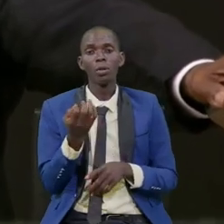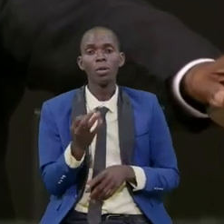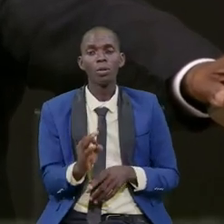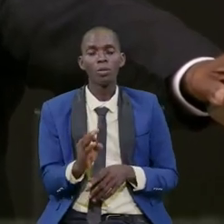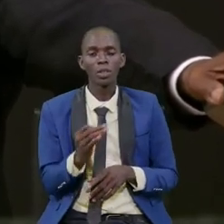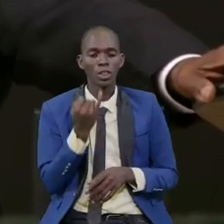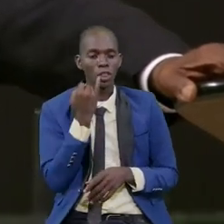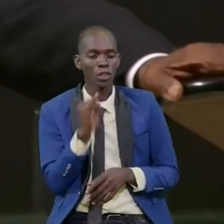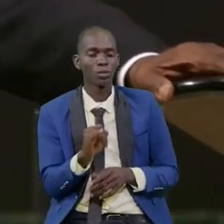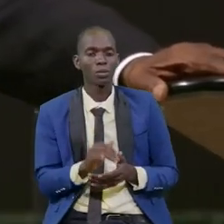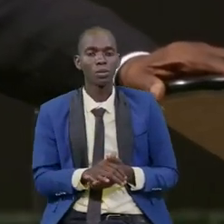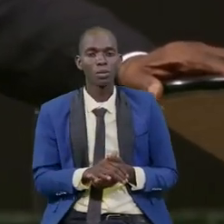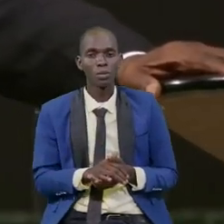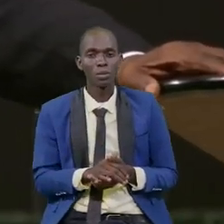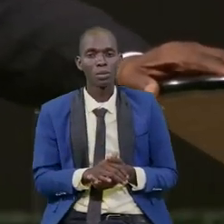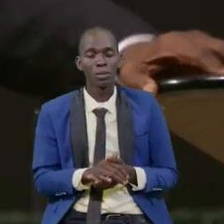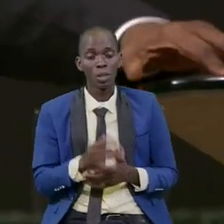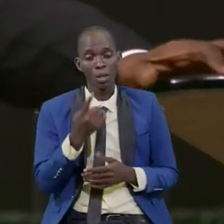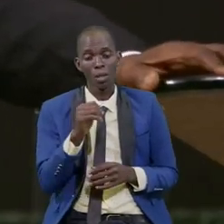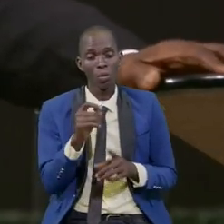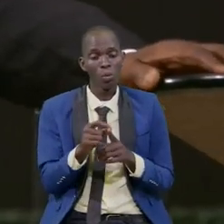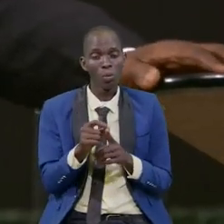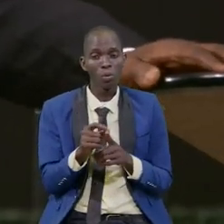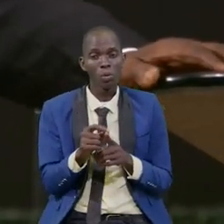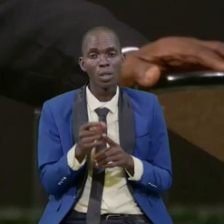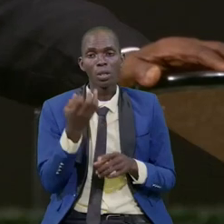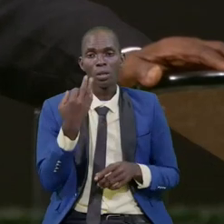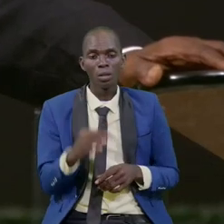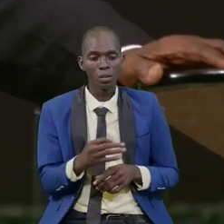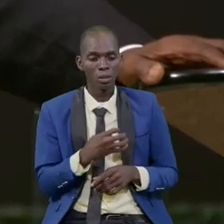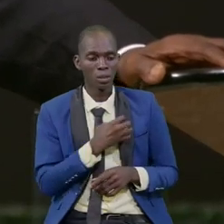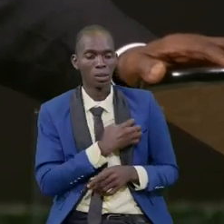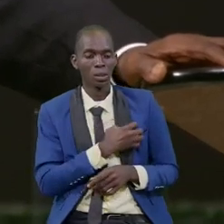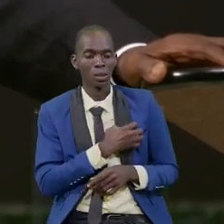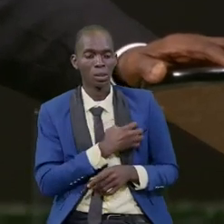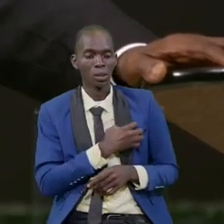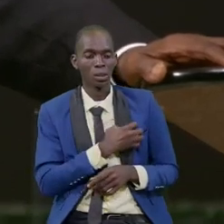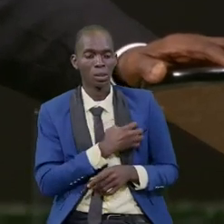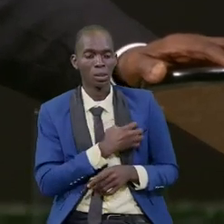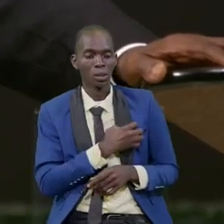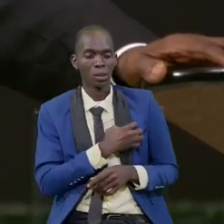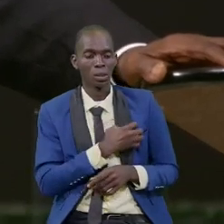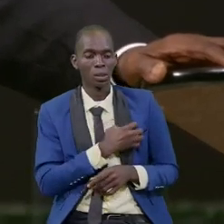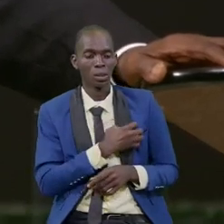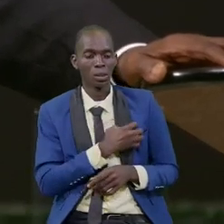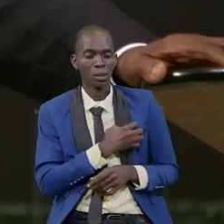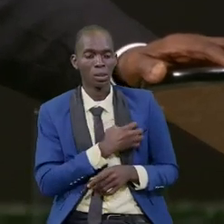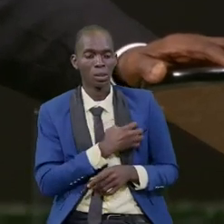La parole de jalousie, la parole d'envie, il fait